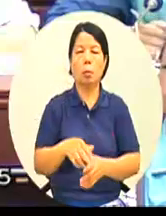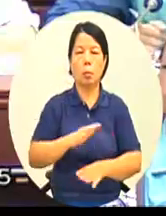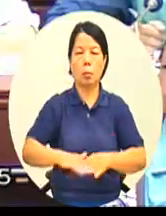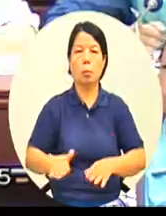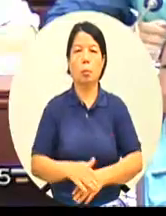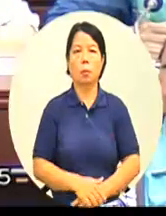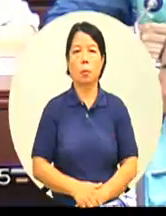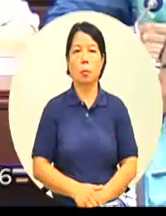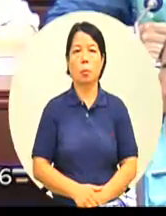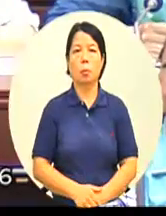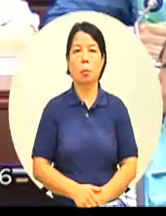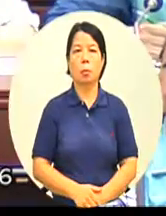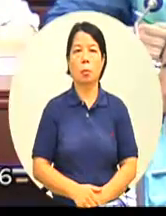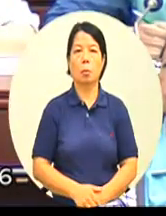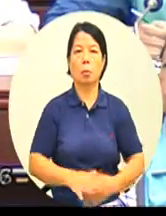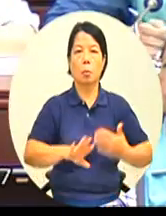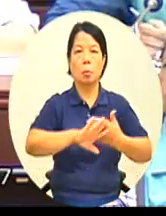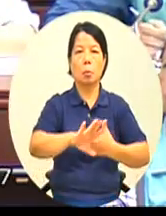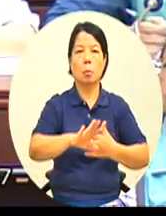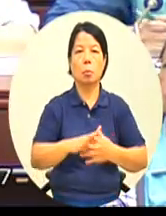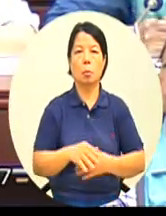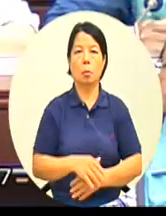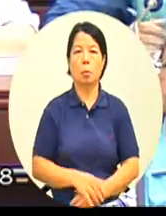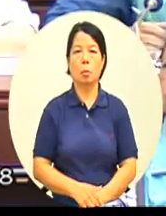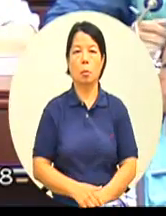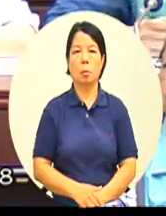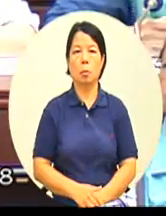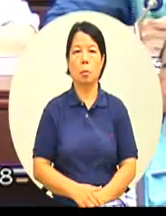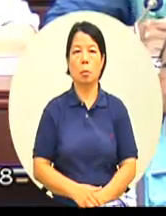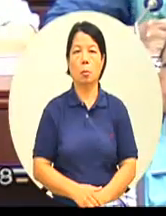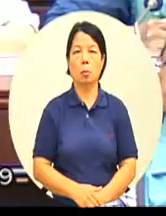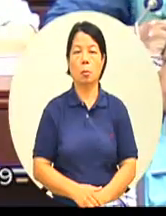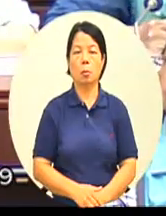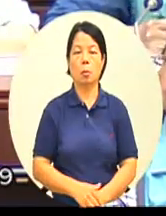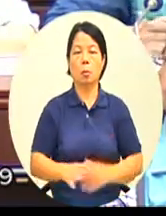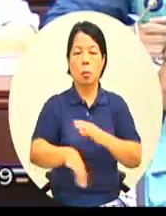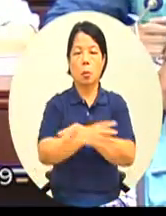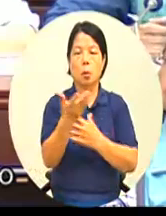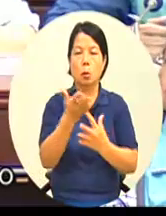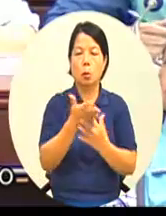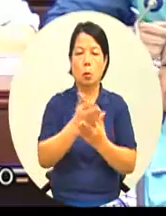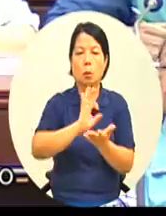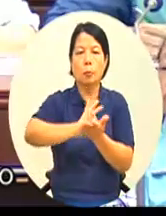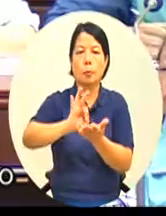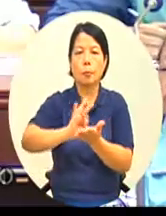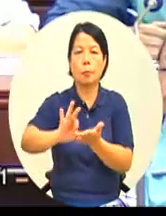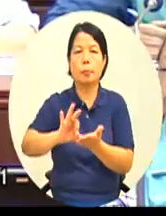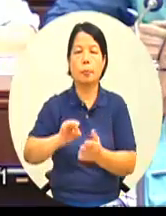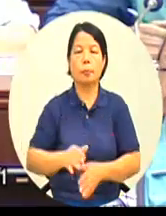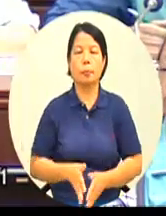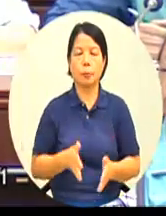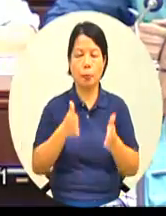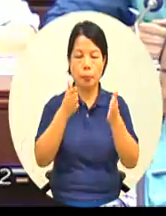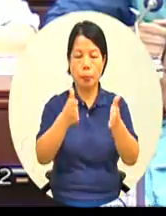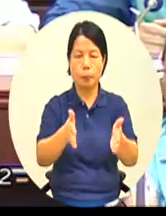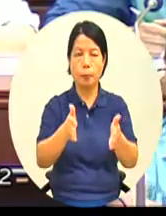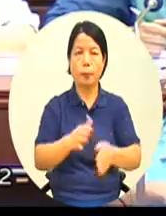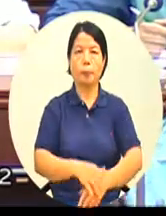说明。那另外是针对空间运用的这个部分哈，那